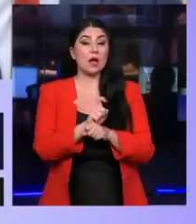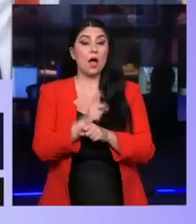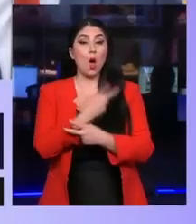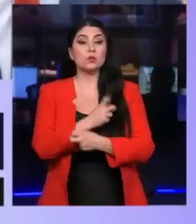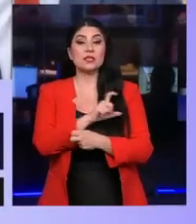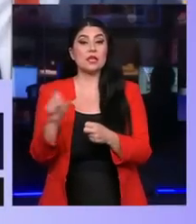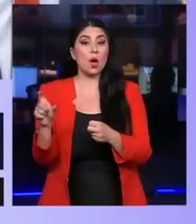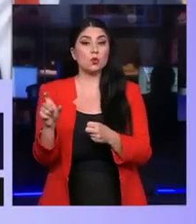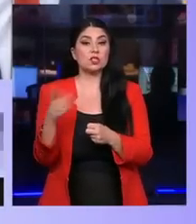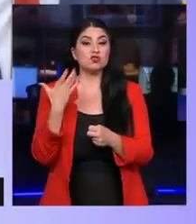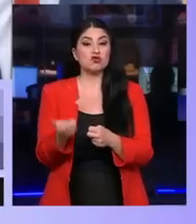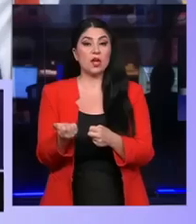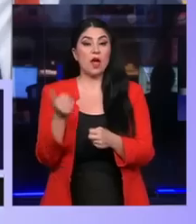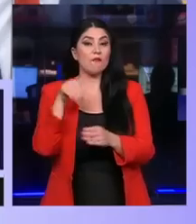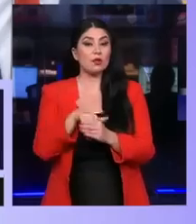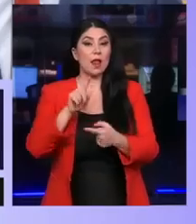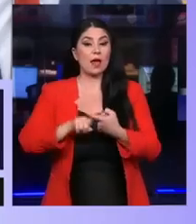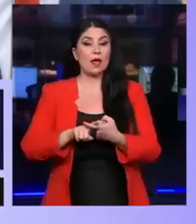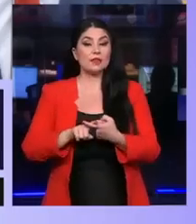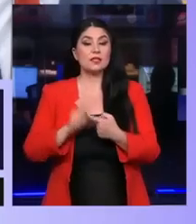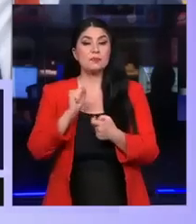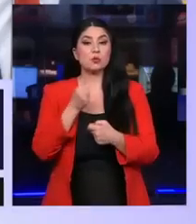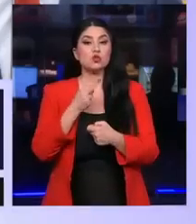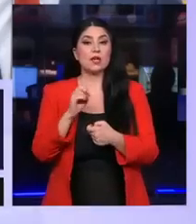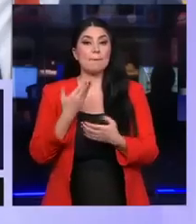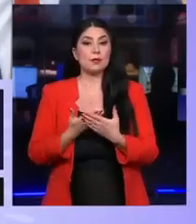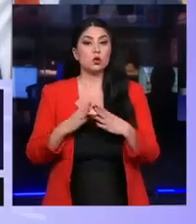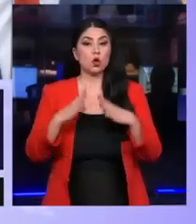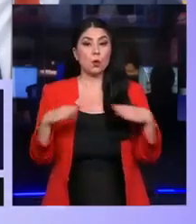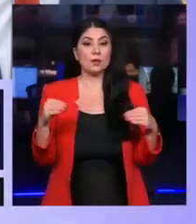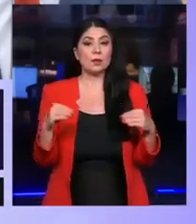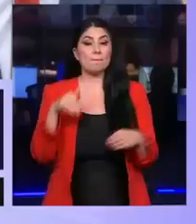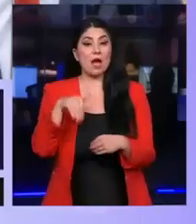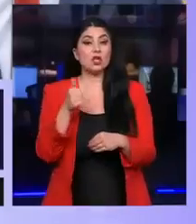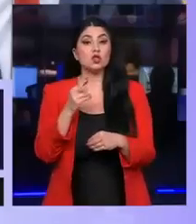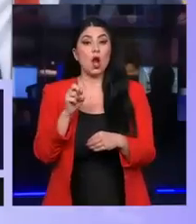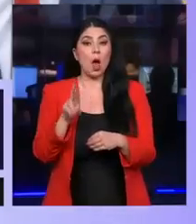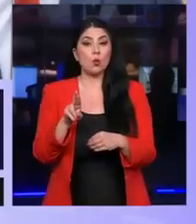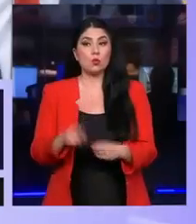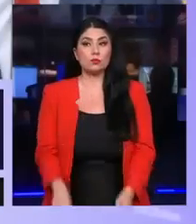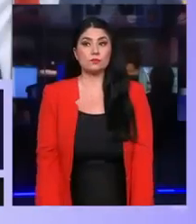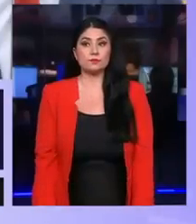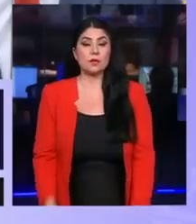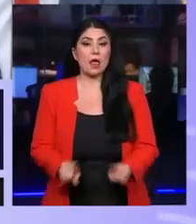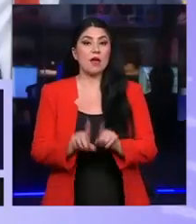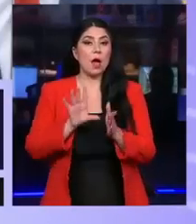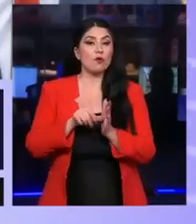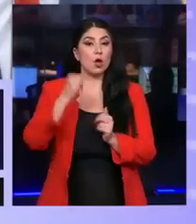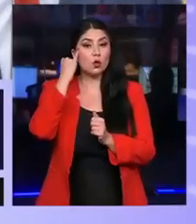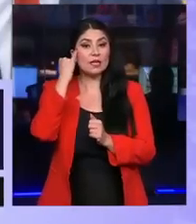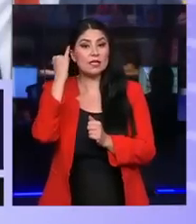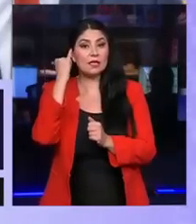Austria din cauza vetoului în ceea ce privește Schengen. Marcel Ciolacu a furat o inițiativă,